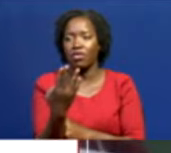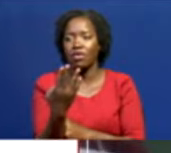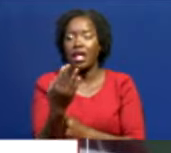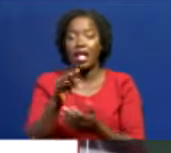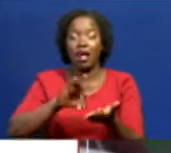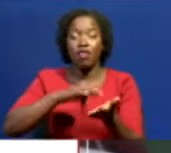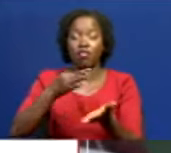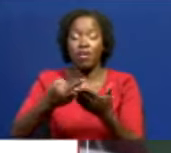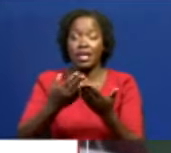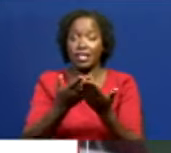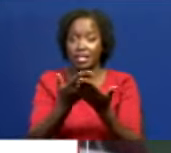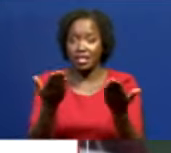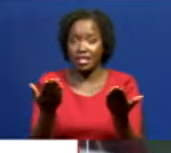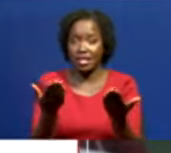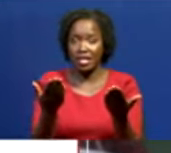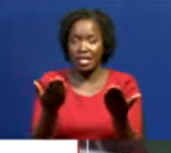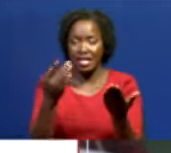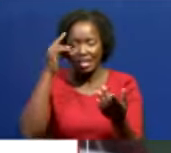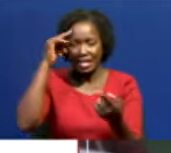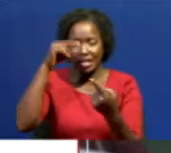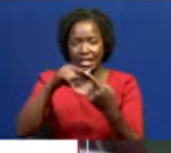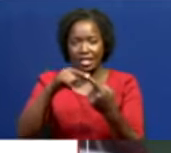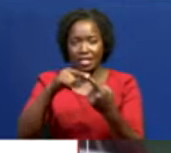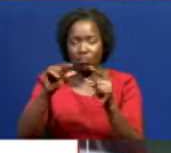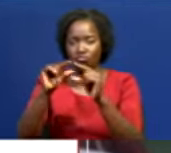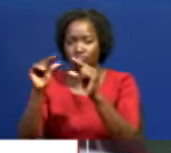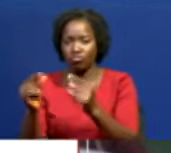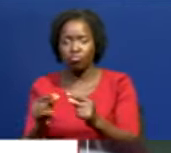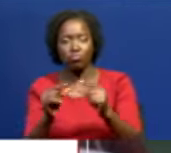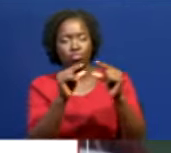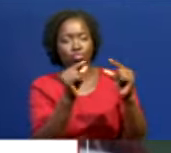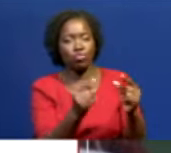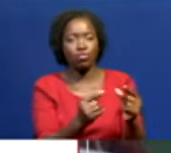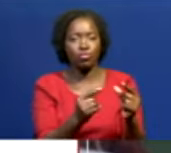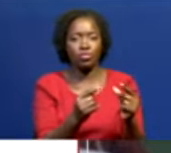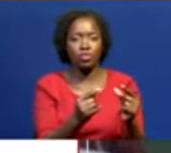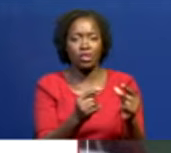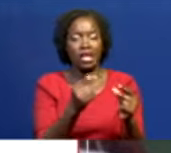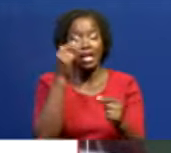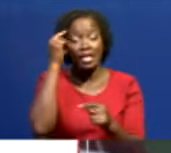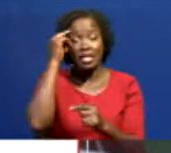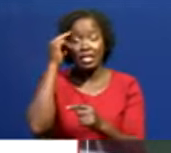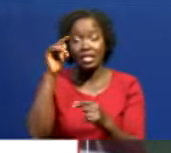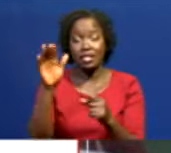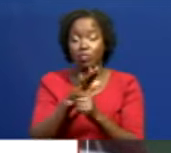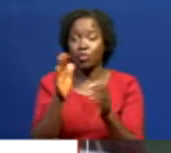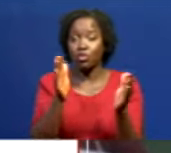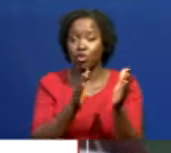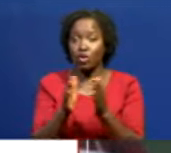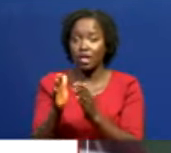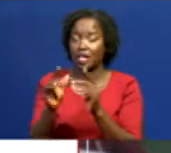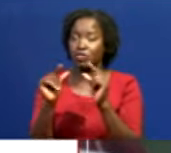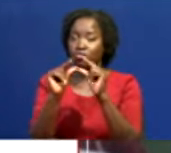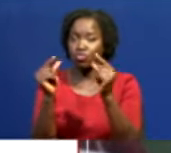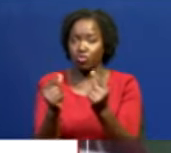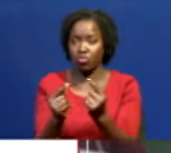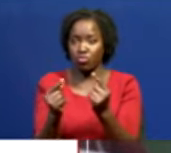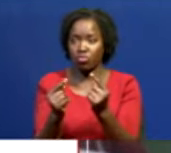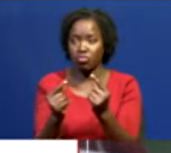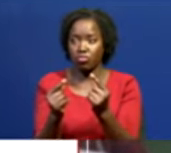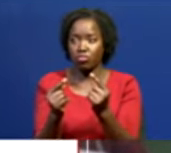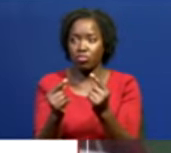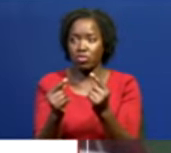2023-2024, there is a fund that is targeting groups. And I think the most organized group or